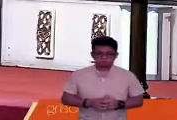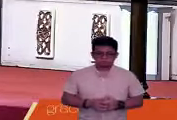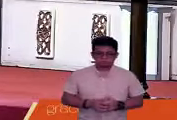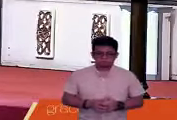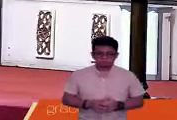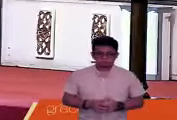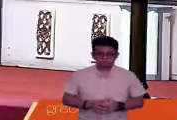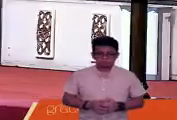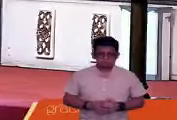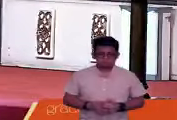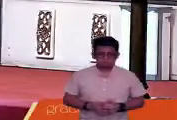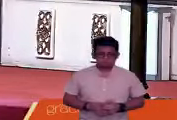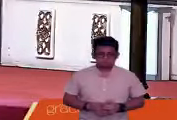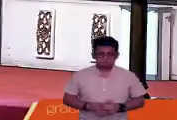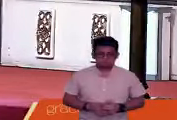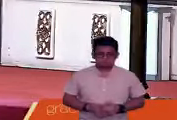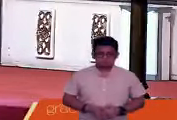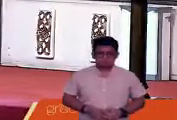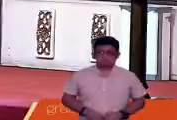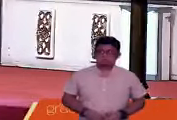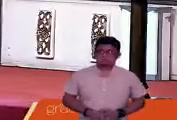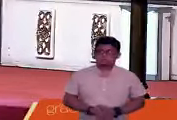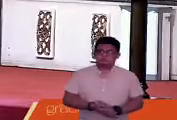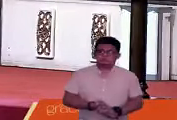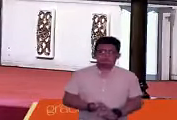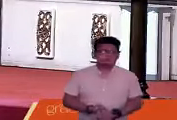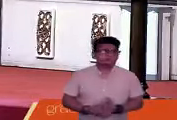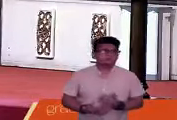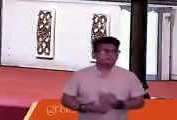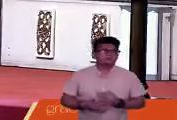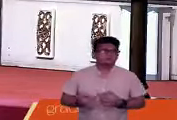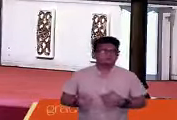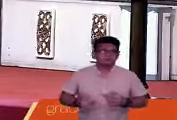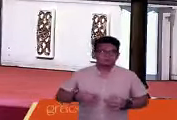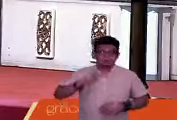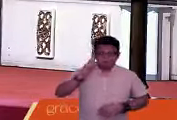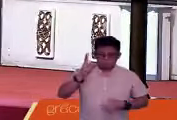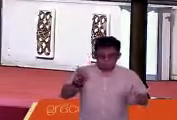kami wakasabot og French, sila'y kabalog in English. Unya, mas mayo pag mong in English kontra nako.